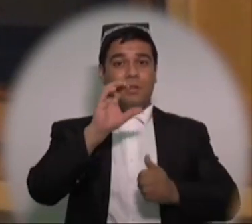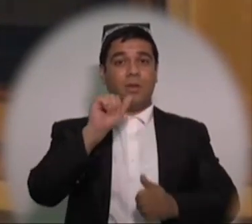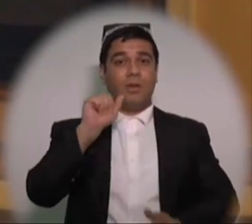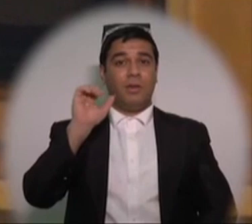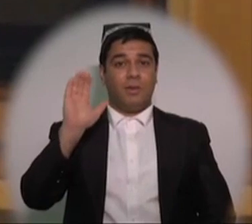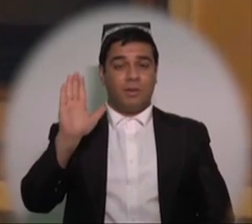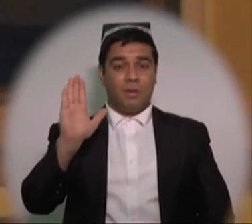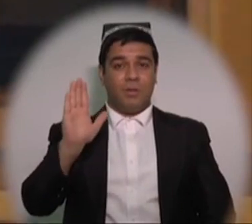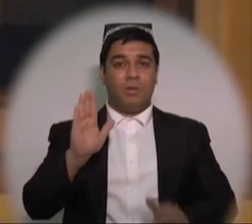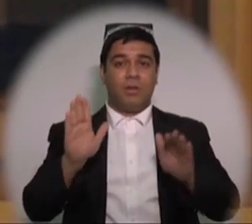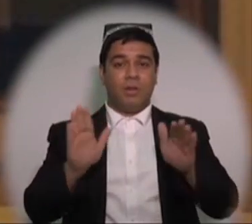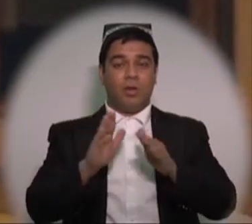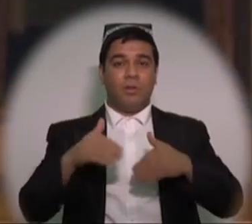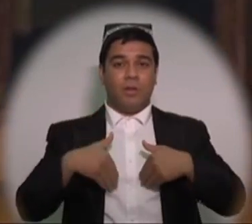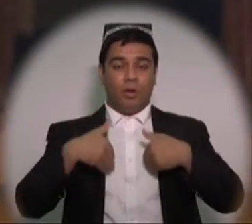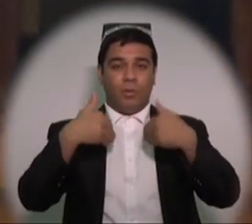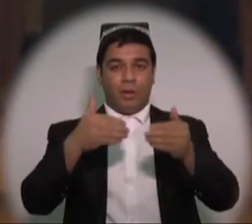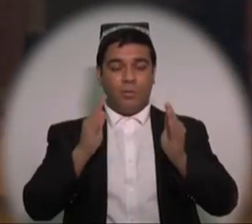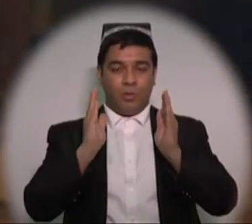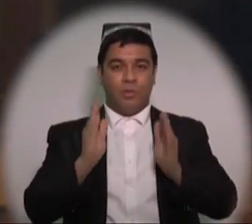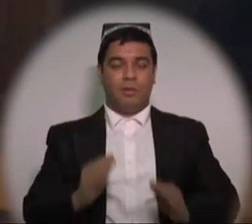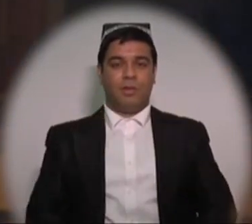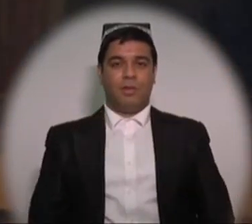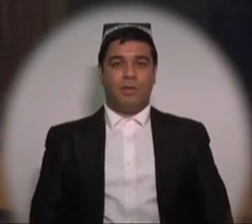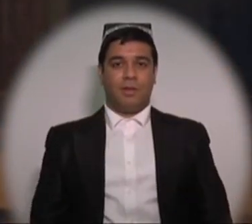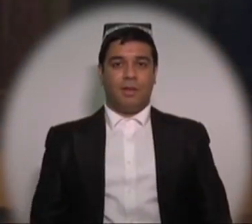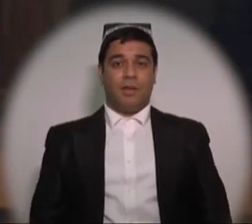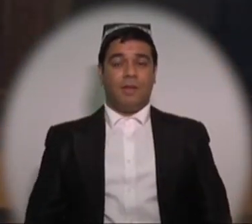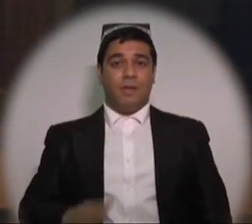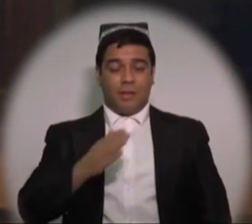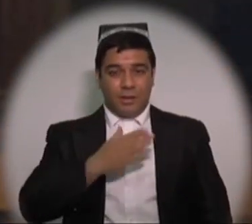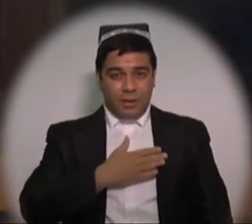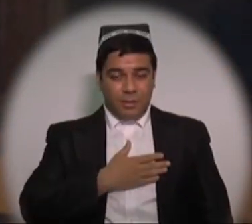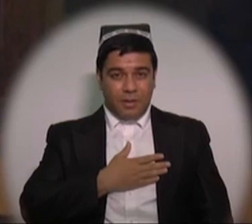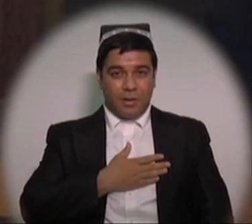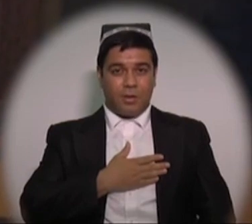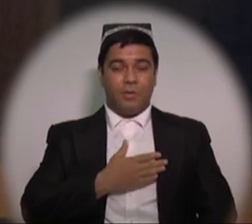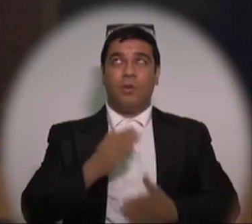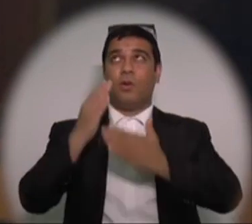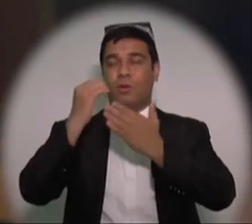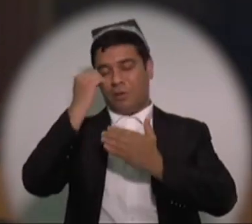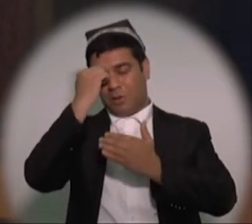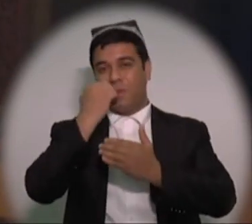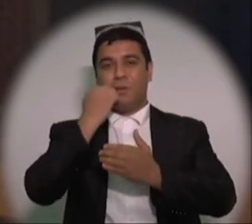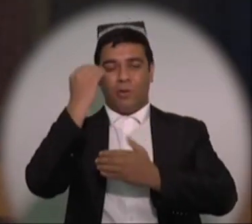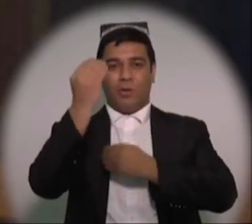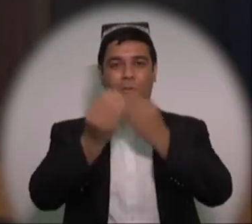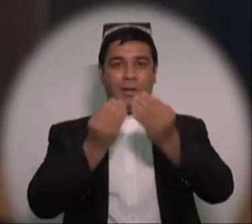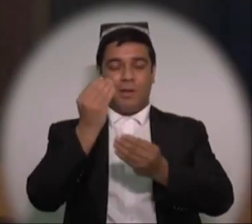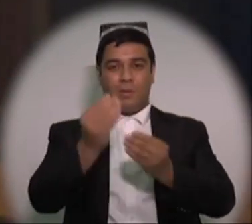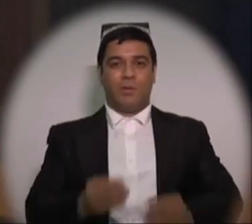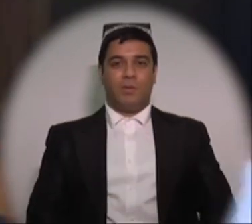Muhammed Mustafa'ga salavat ve selamlar bolsun. Esselamu aleykum ve